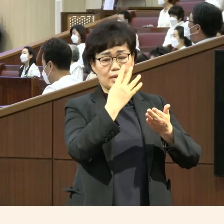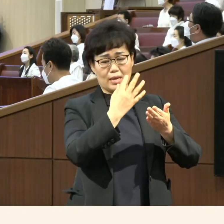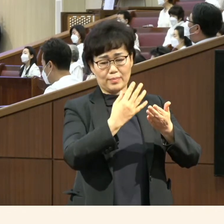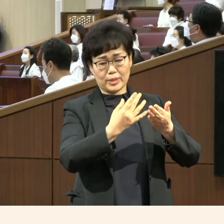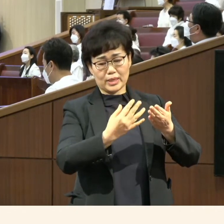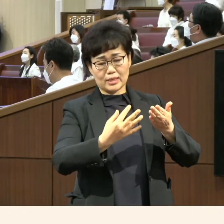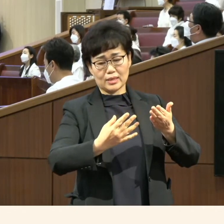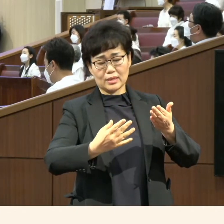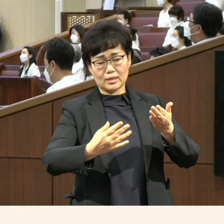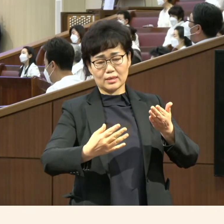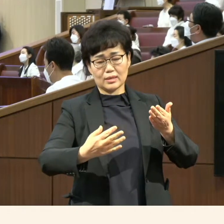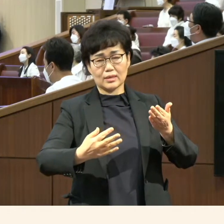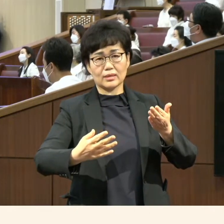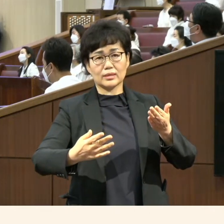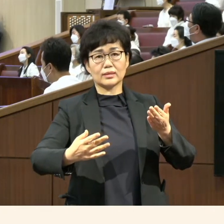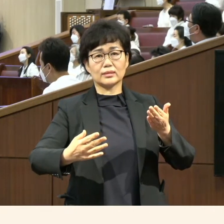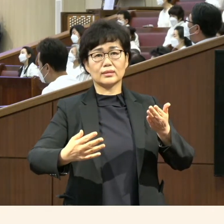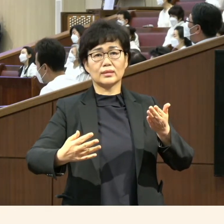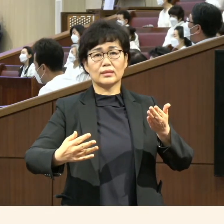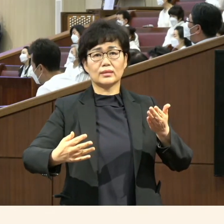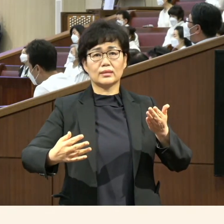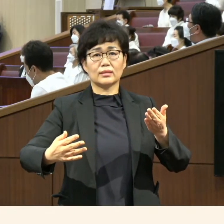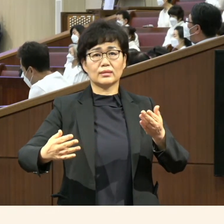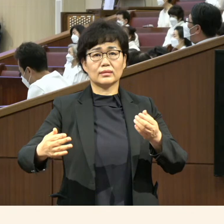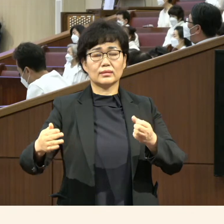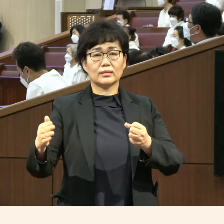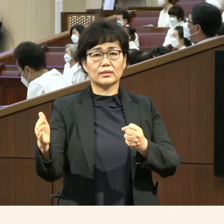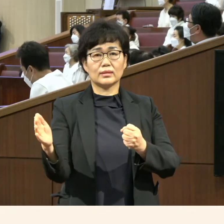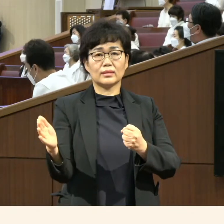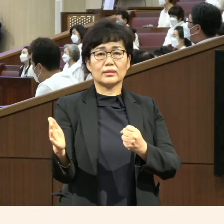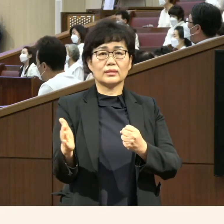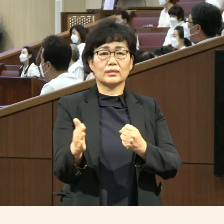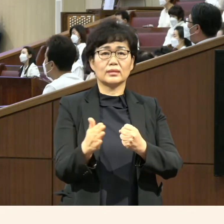보배 피를